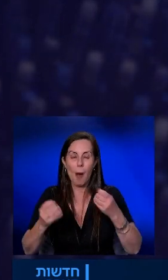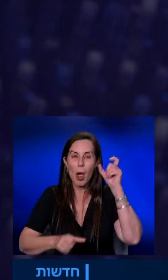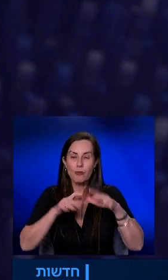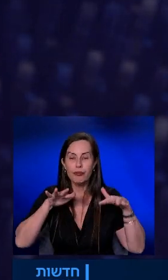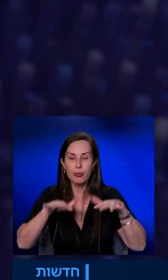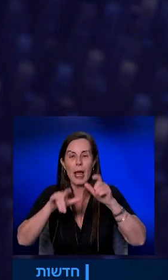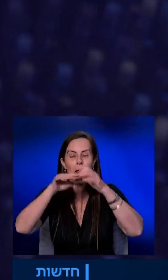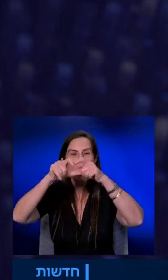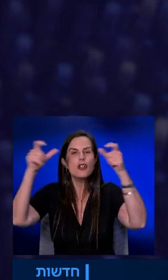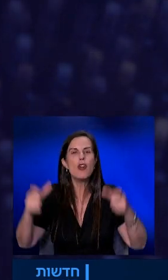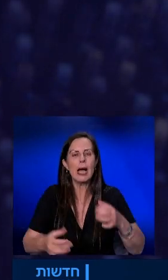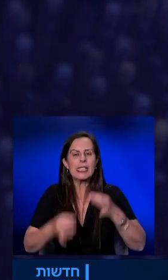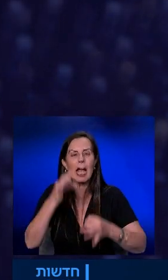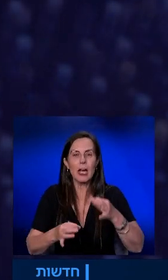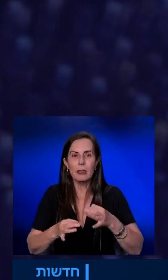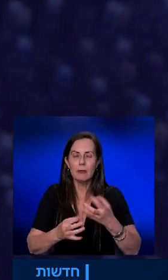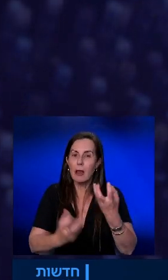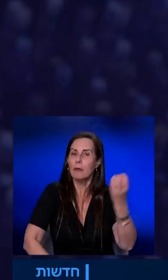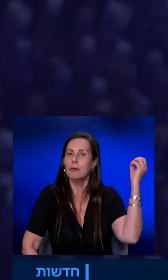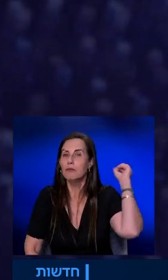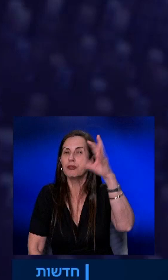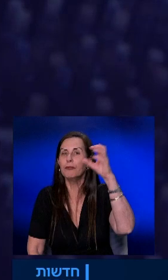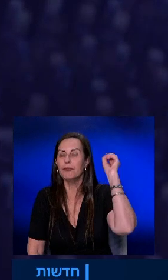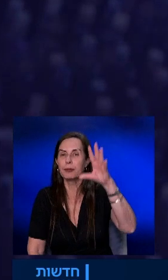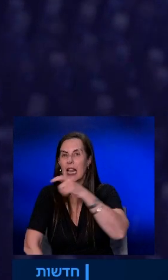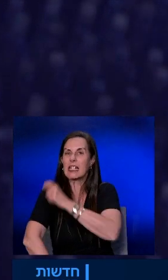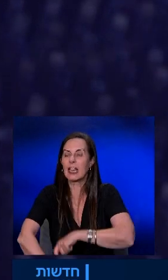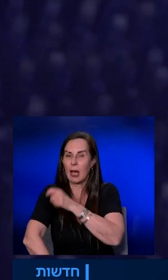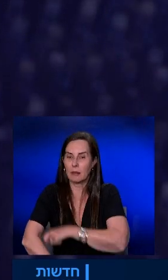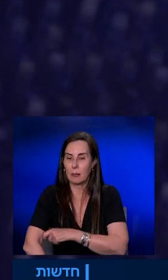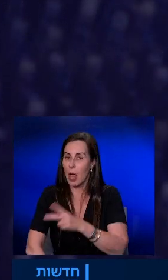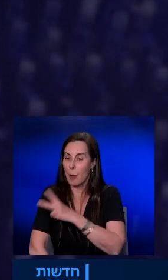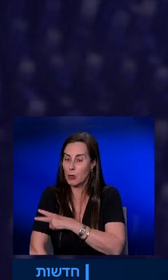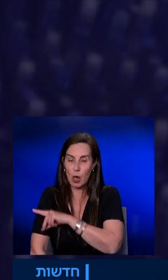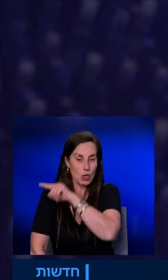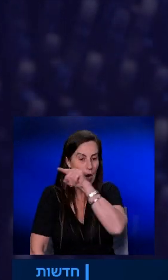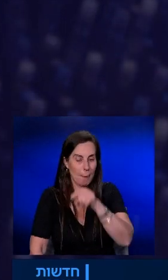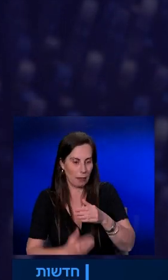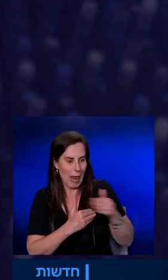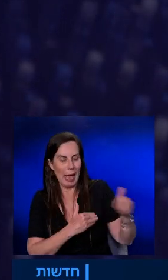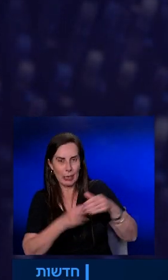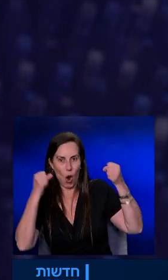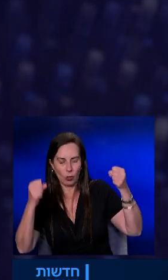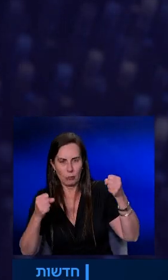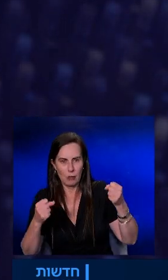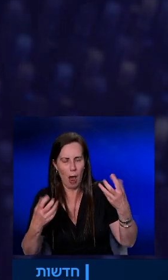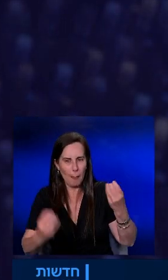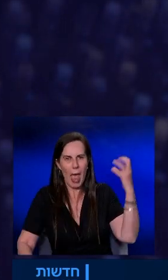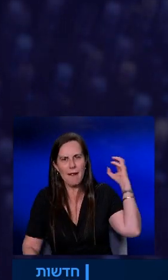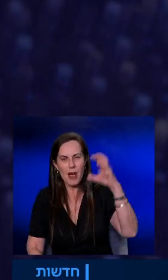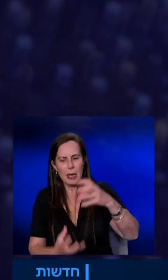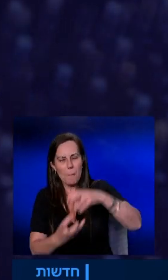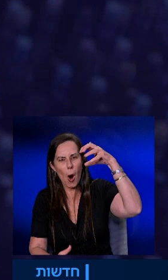שאר השחקנים, תוך יידוי חפצים לעבר הסדרנים. כוח משטרה שהגיע להרחיק את ההמון נתקל במטח אבנים,